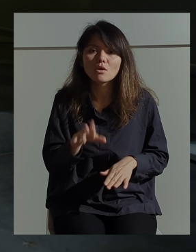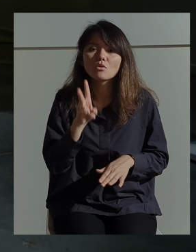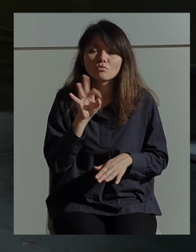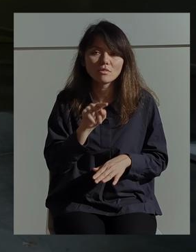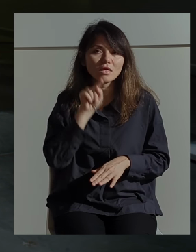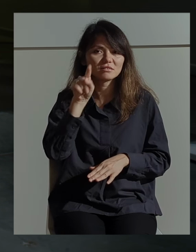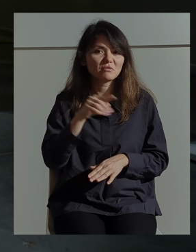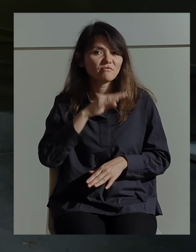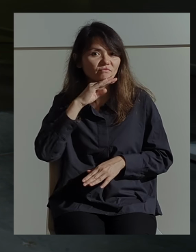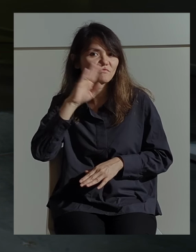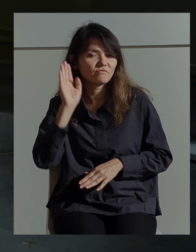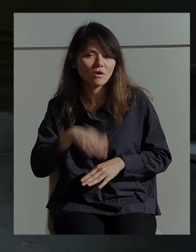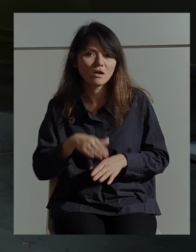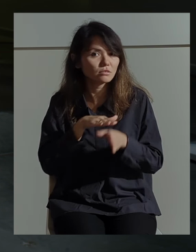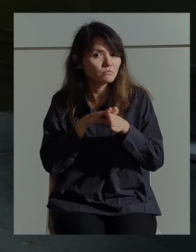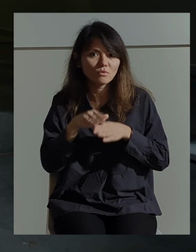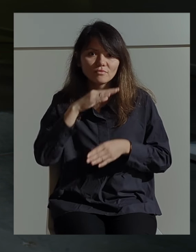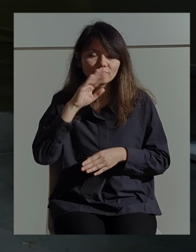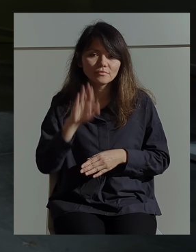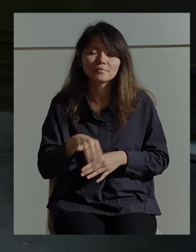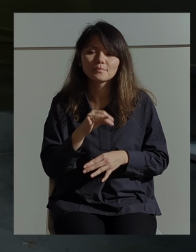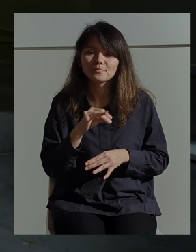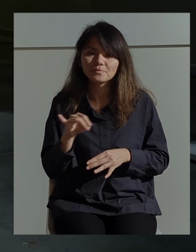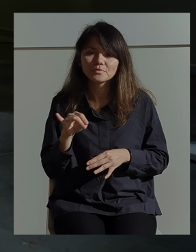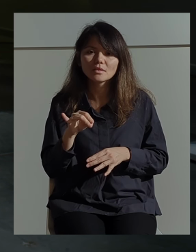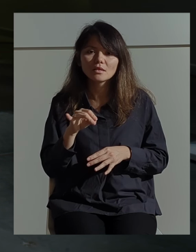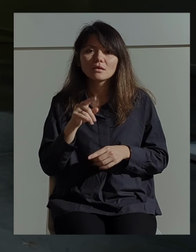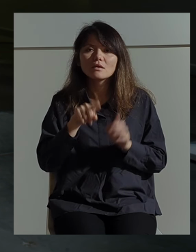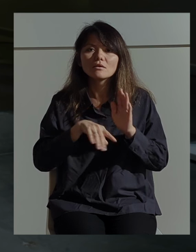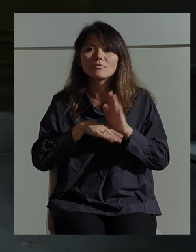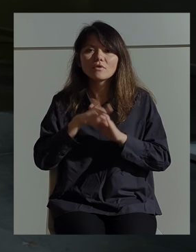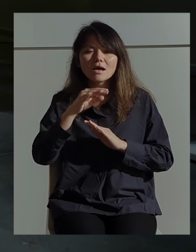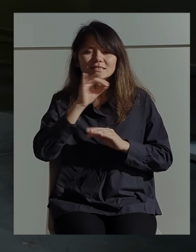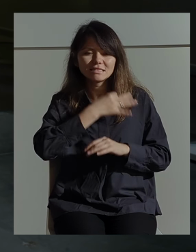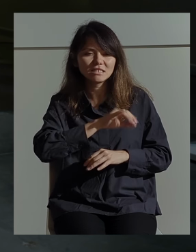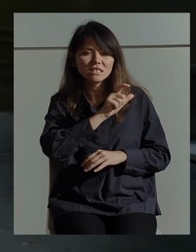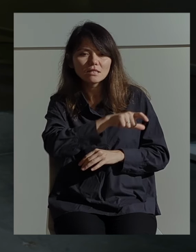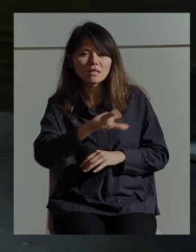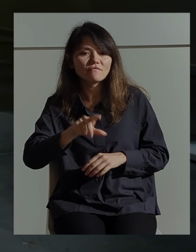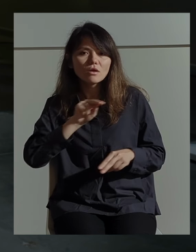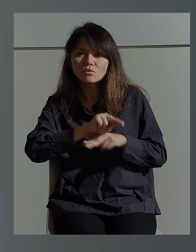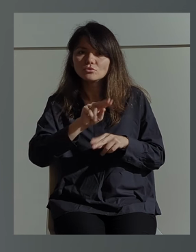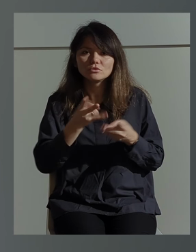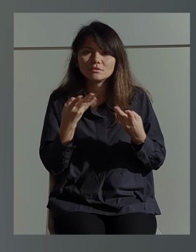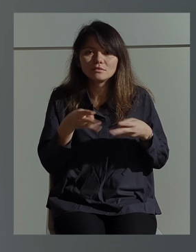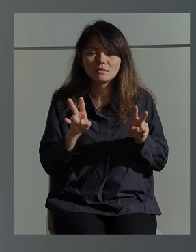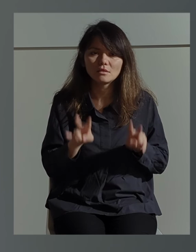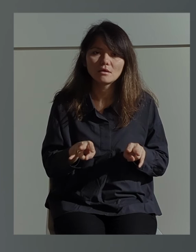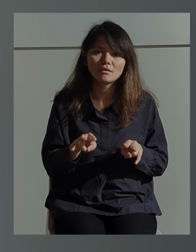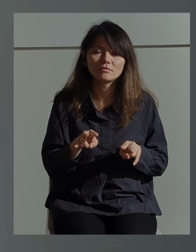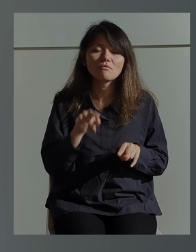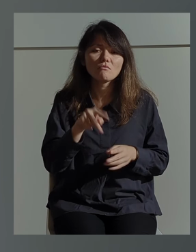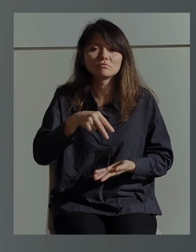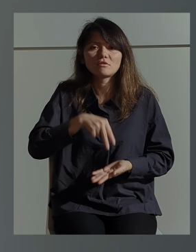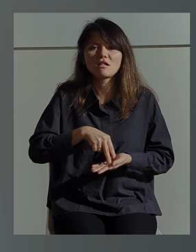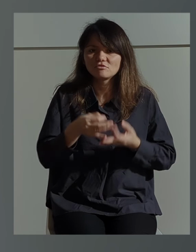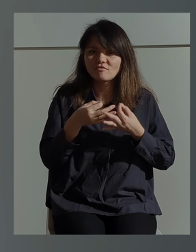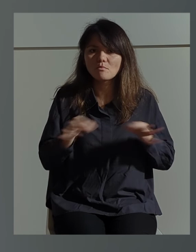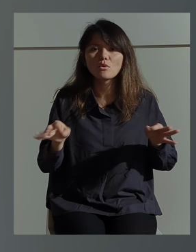хватит хватит с лихвой по счастью отцы видят сыновей насквозь этому учить не надо он стоял свободно